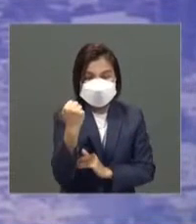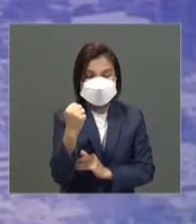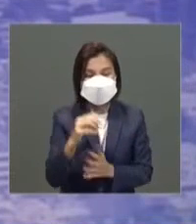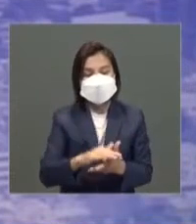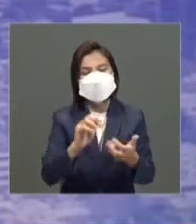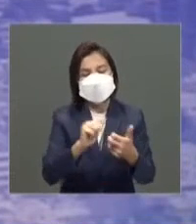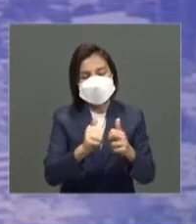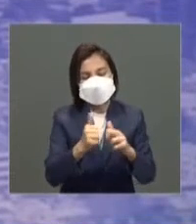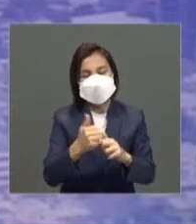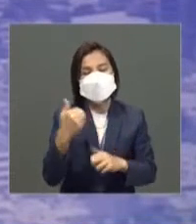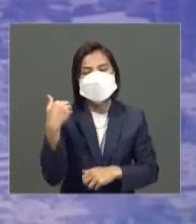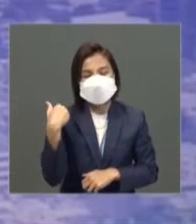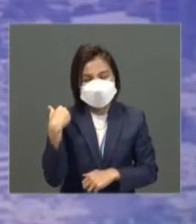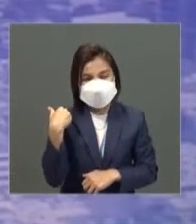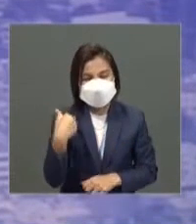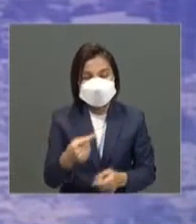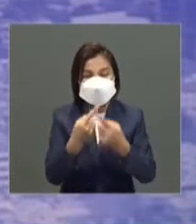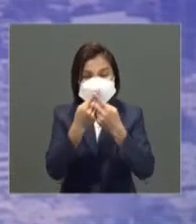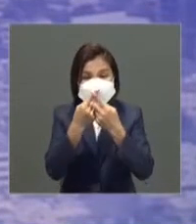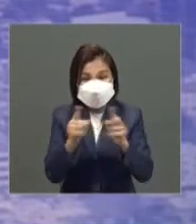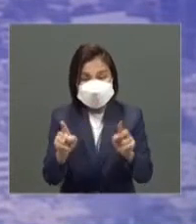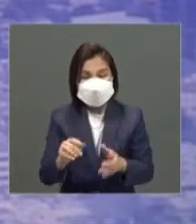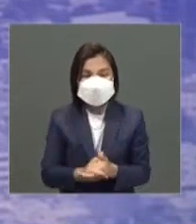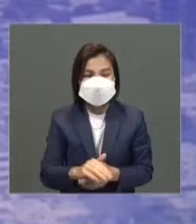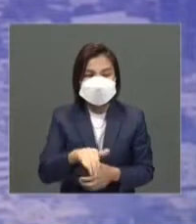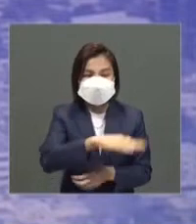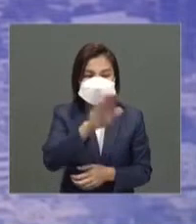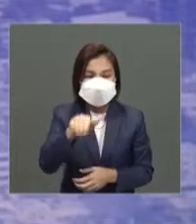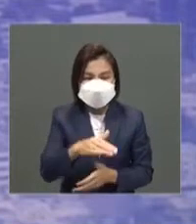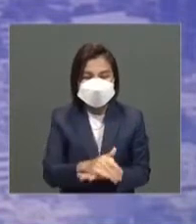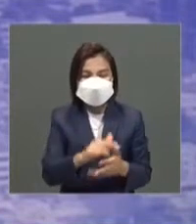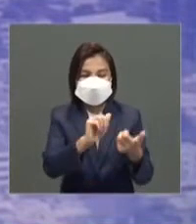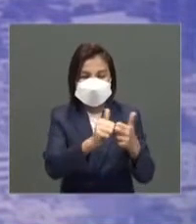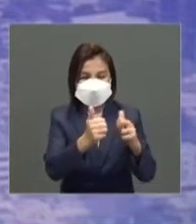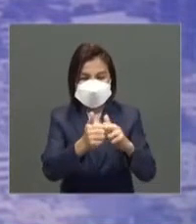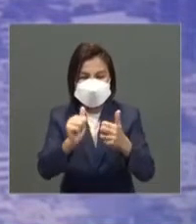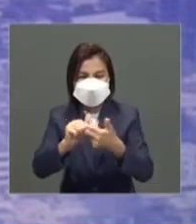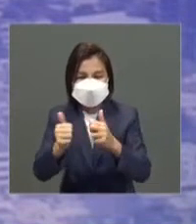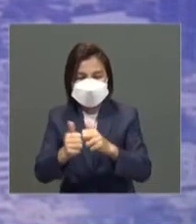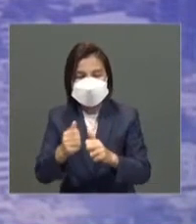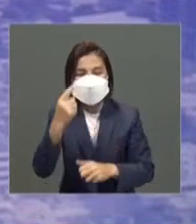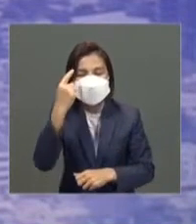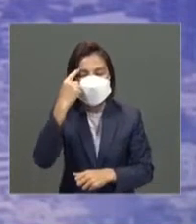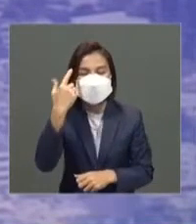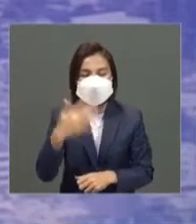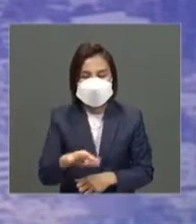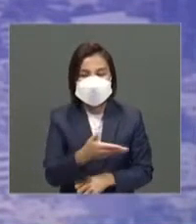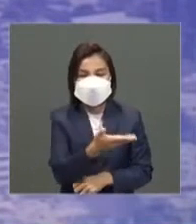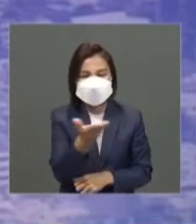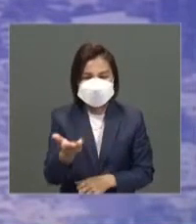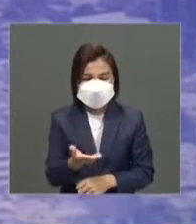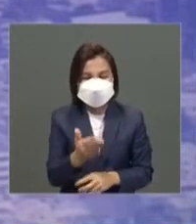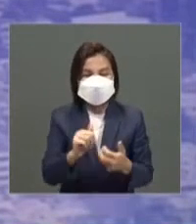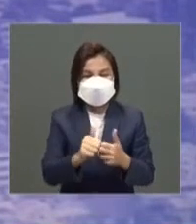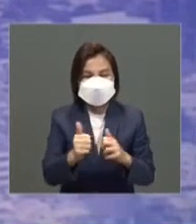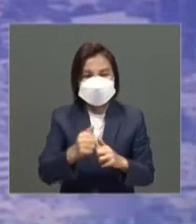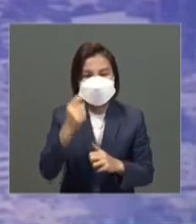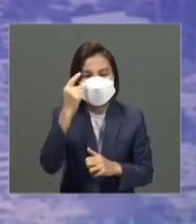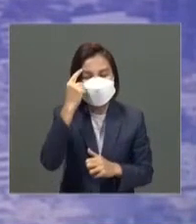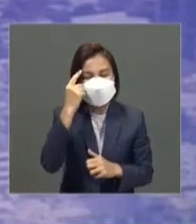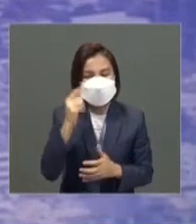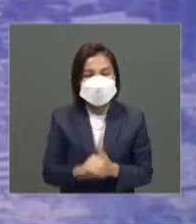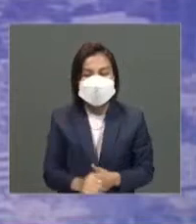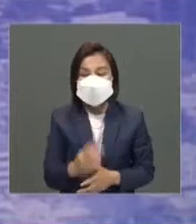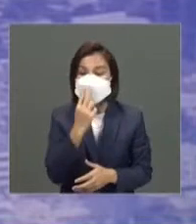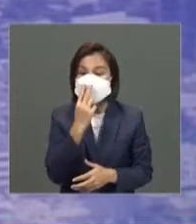หาอยู่แต่อย่างไรก็ตามแต่ครับก็รับทราบความเดือดร้อนของพี่น้องประชาชนกันในแต่ละกลุ่มแต่ละที่อยู่เสมอนะครับเราจะม